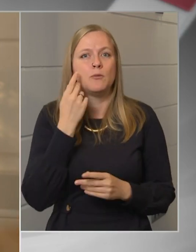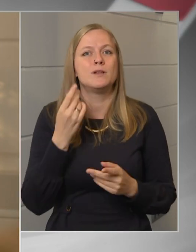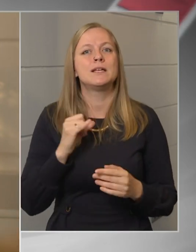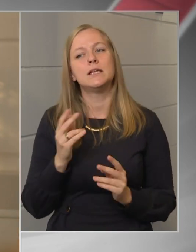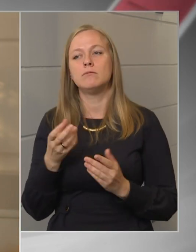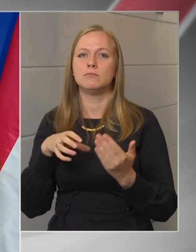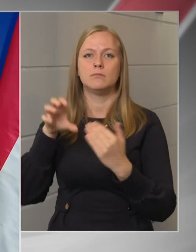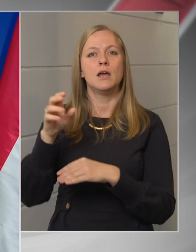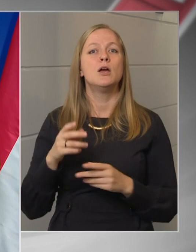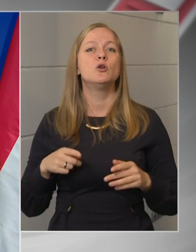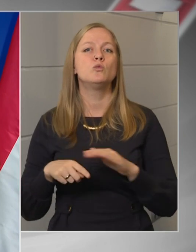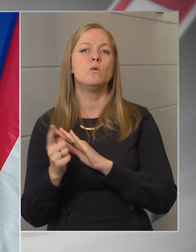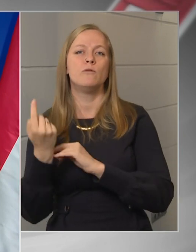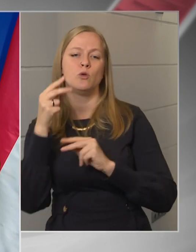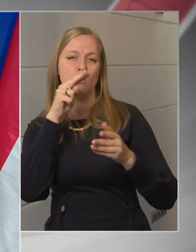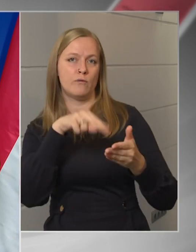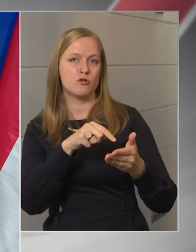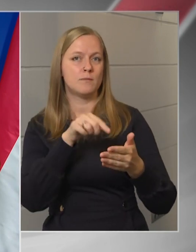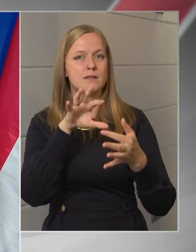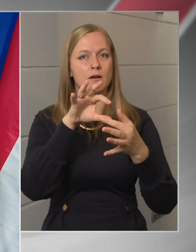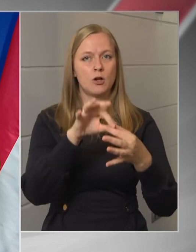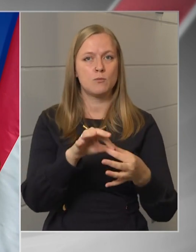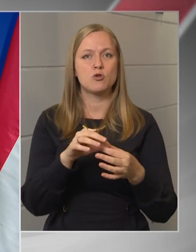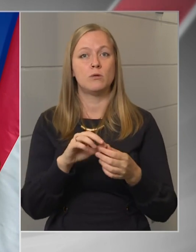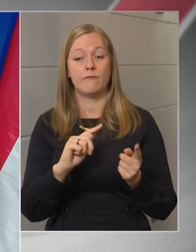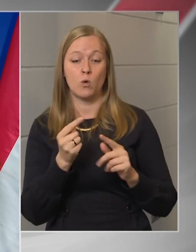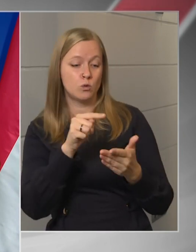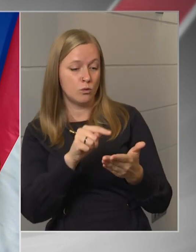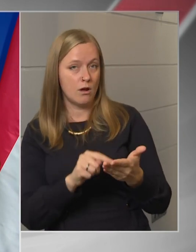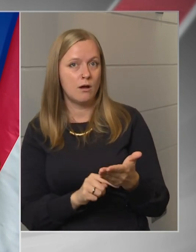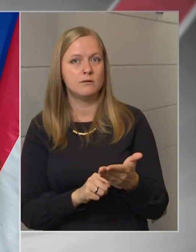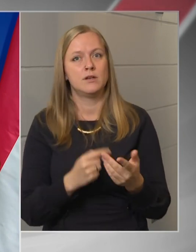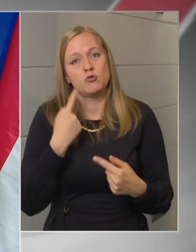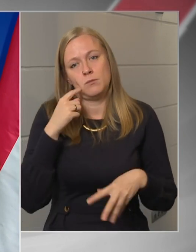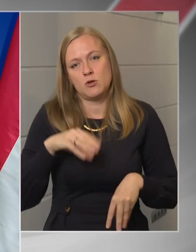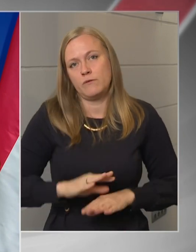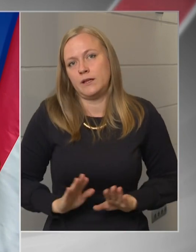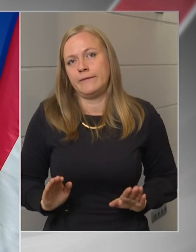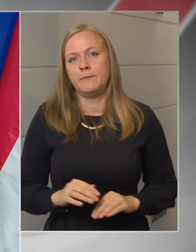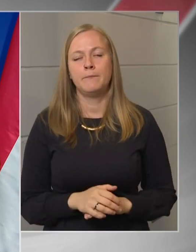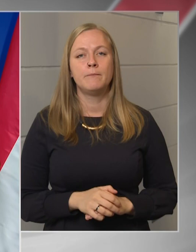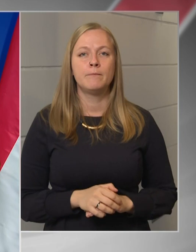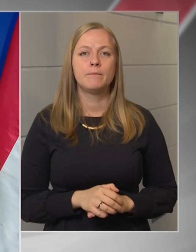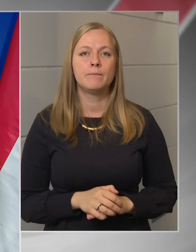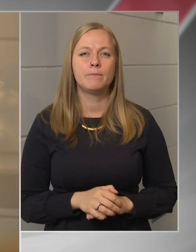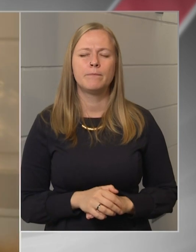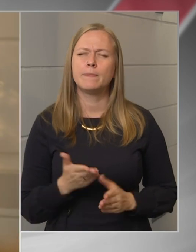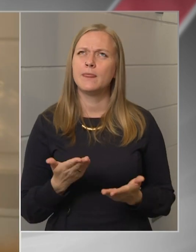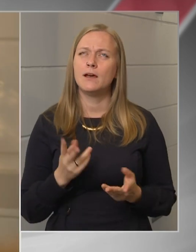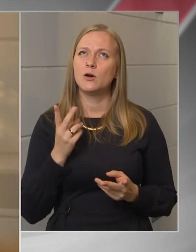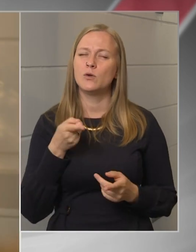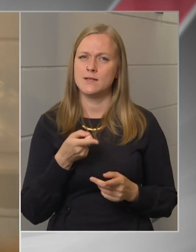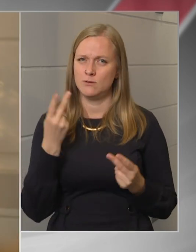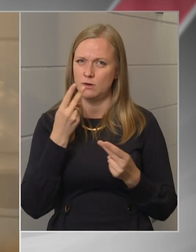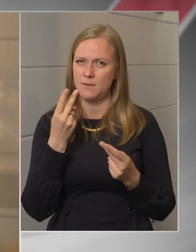pénzübörőkról? Külföldről olvastam az ezzel kapcsolatos fordulatokat, és tudomásul vettem azokat. De hogy akkor ez